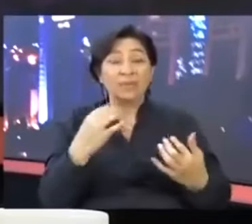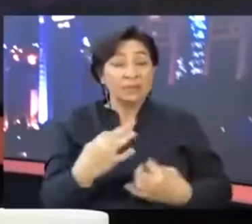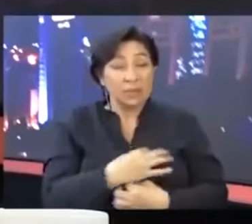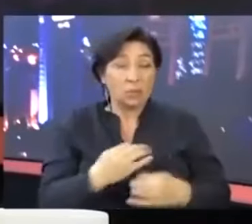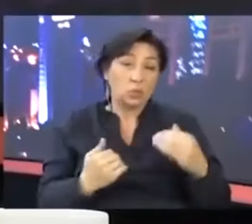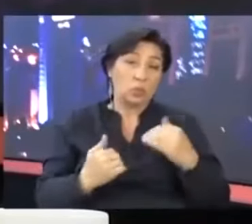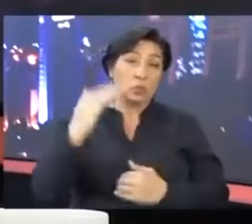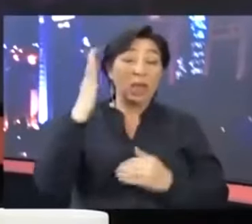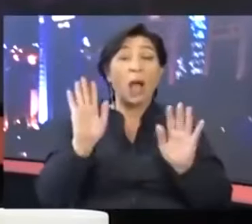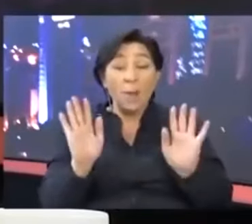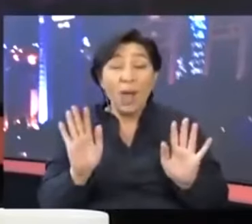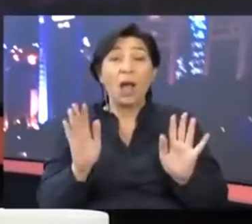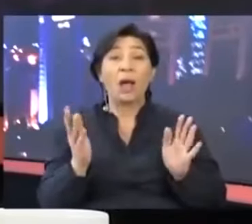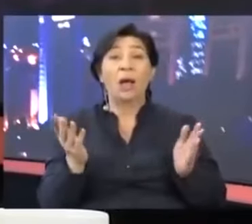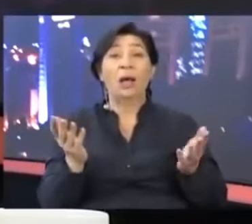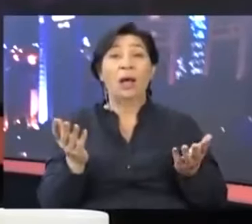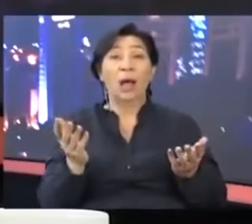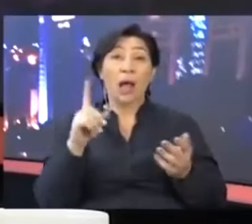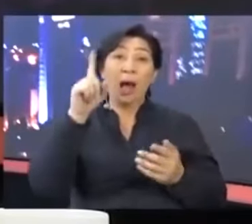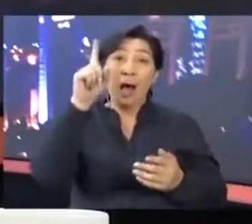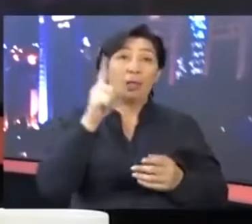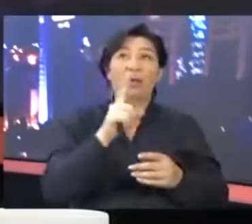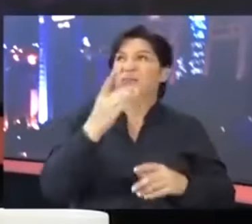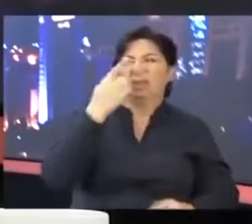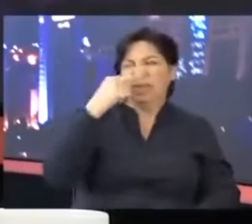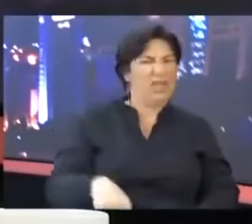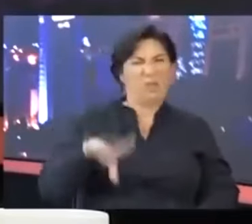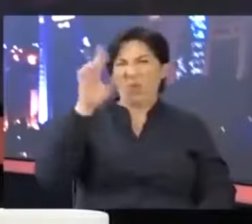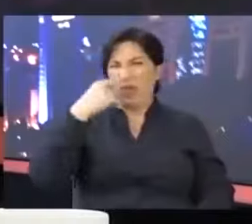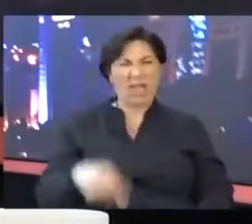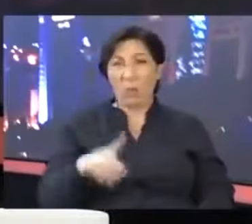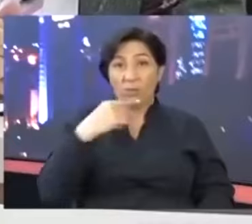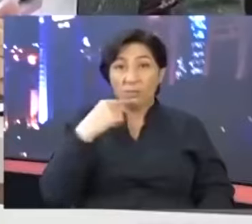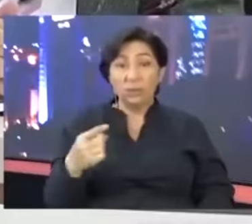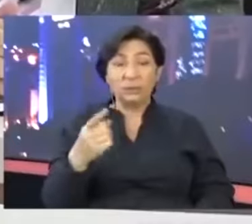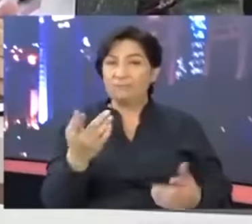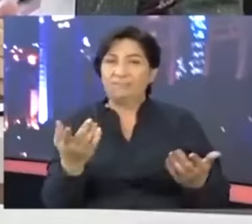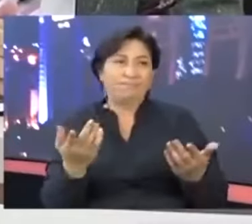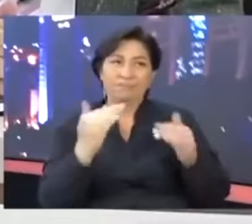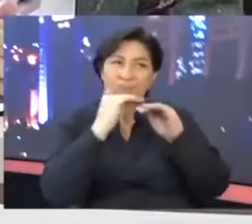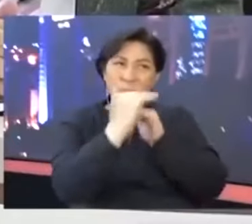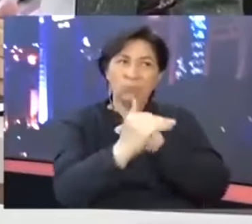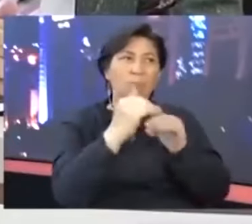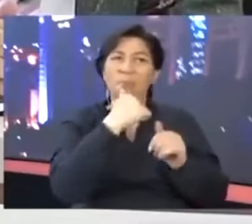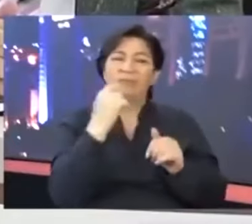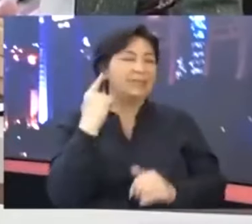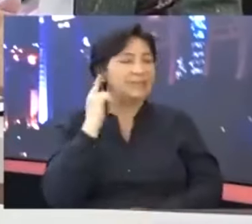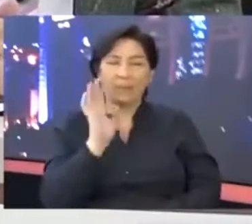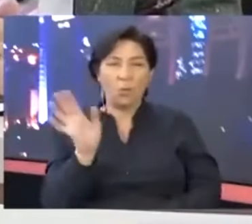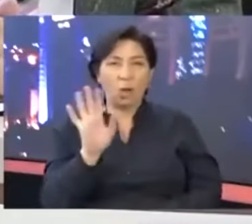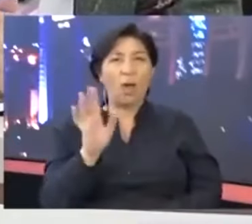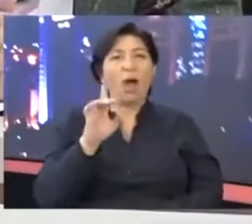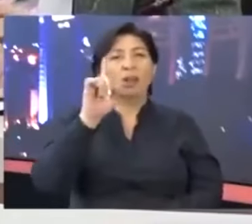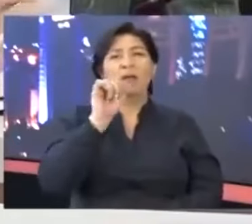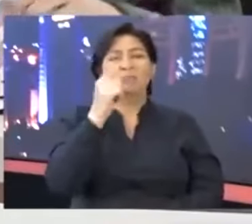Babasına karşı yumuşak ama sonuçta Allah'ı inkar söz konus olduğunda ne kavmini ne babasını dinlemiyor Allah için